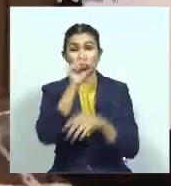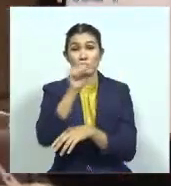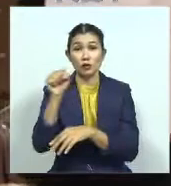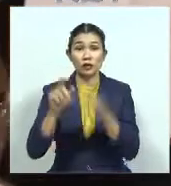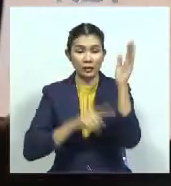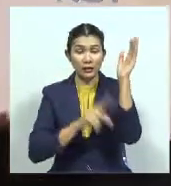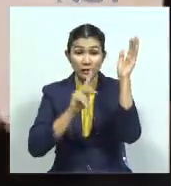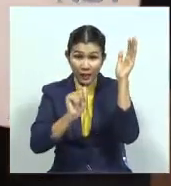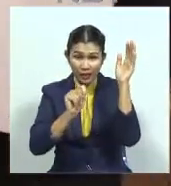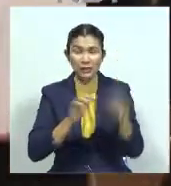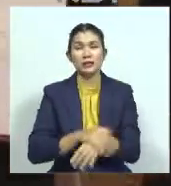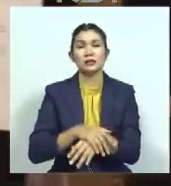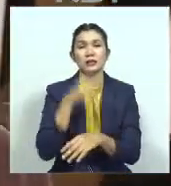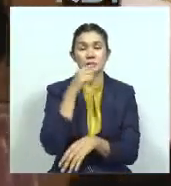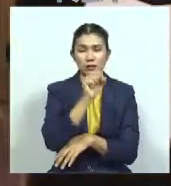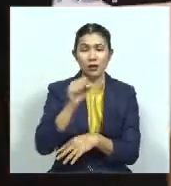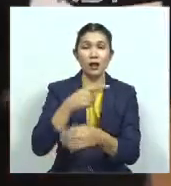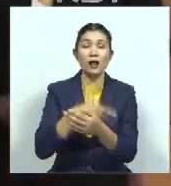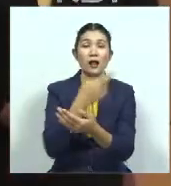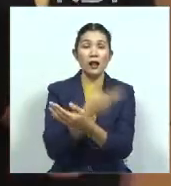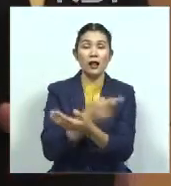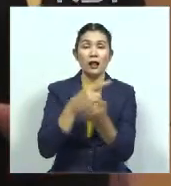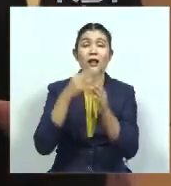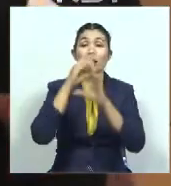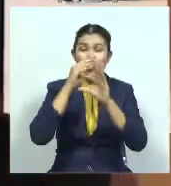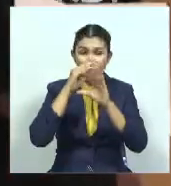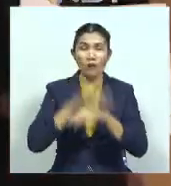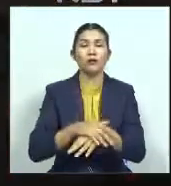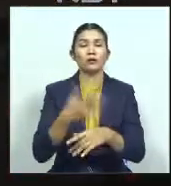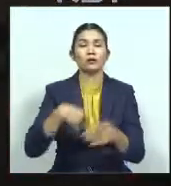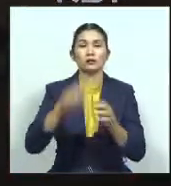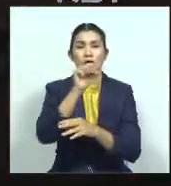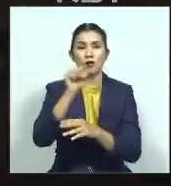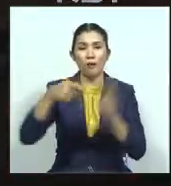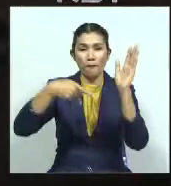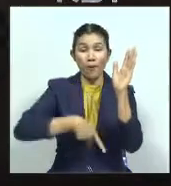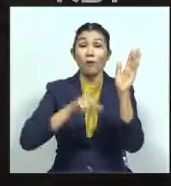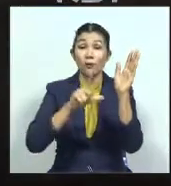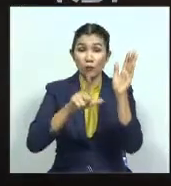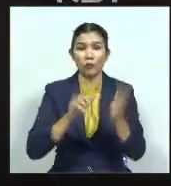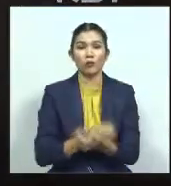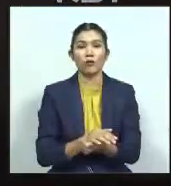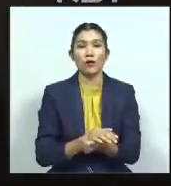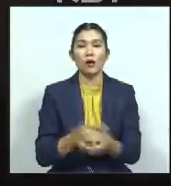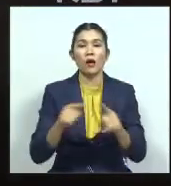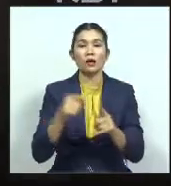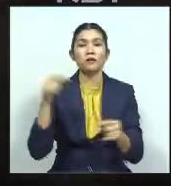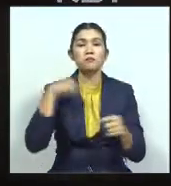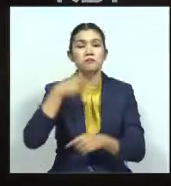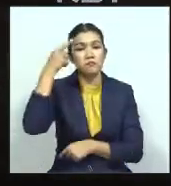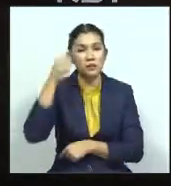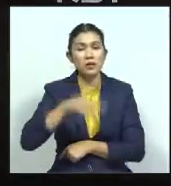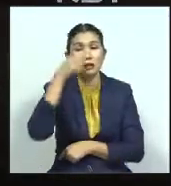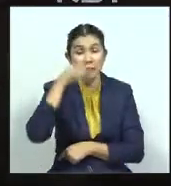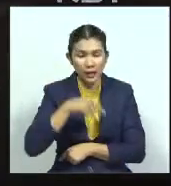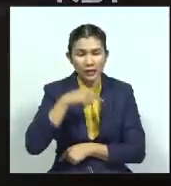นายสาธิตปิตุเตชะสสระยองและนายนฤทธิ์ขำนุรักษ์สสพัทลุงพรรคเพื่อไทยนายจิรายุห่วงทรัพย์ส